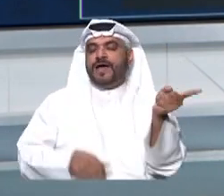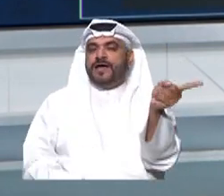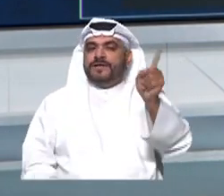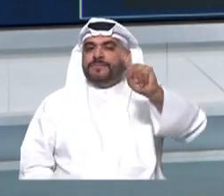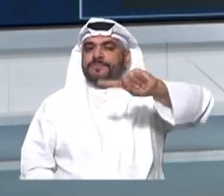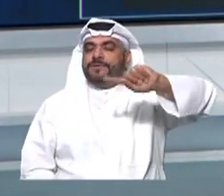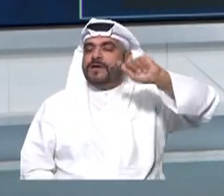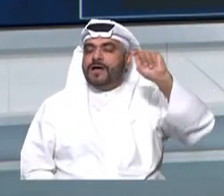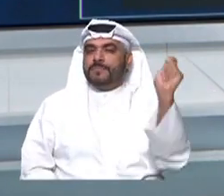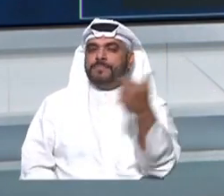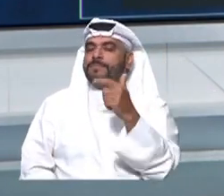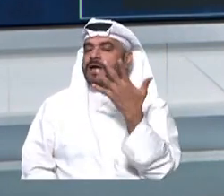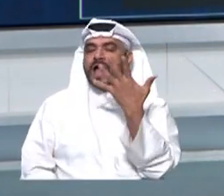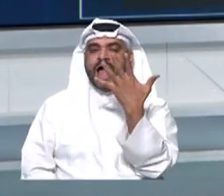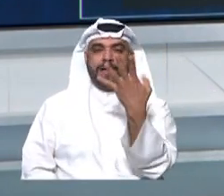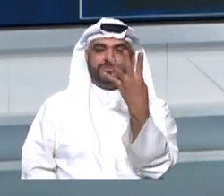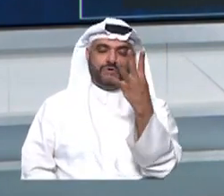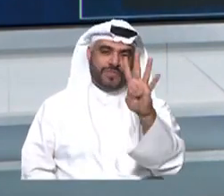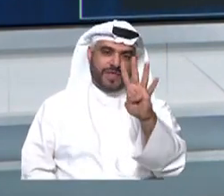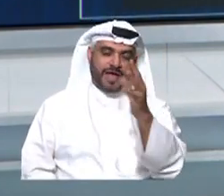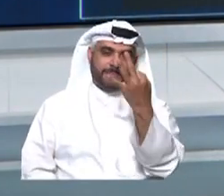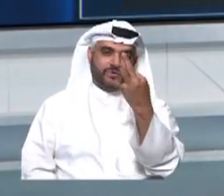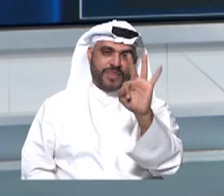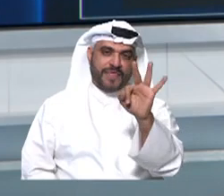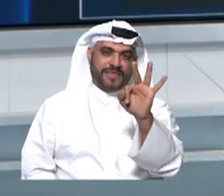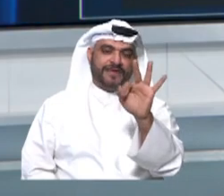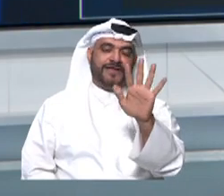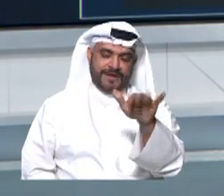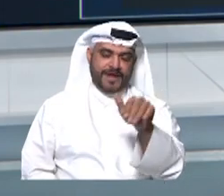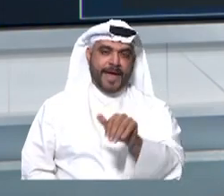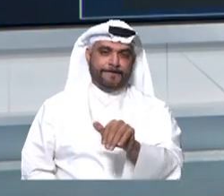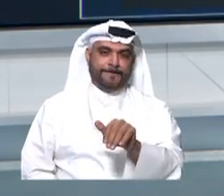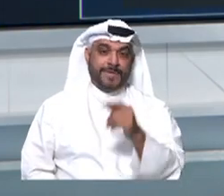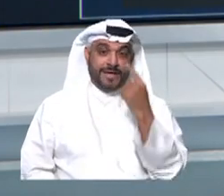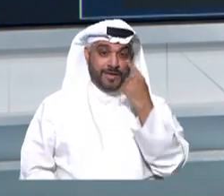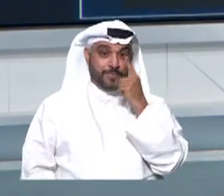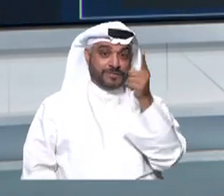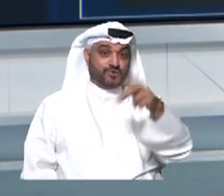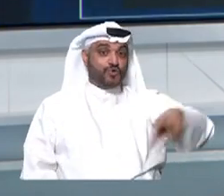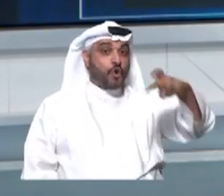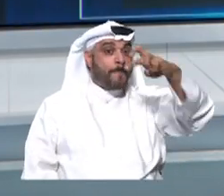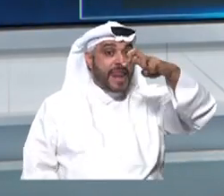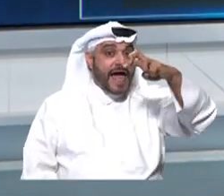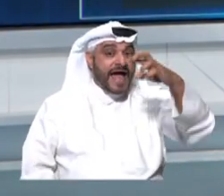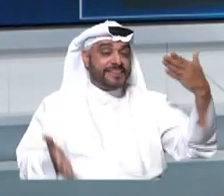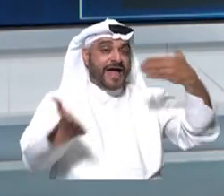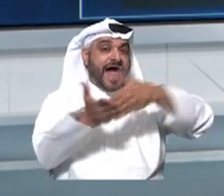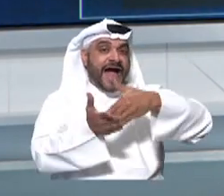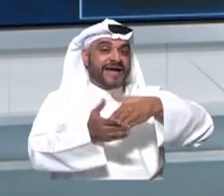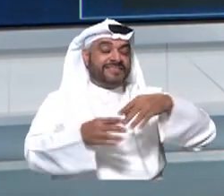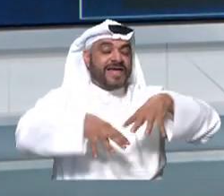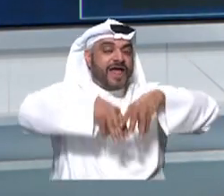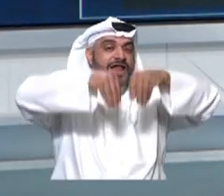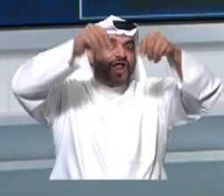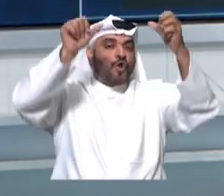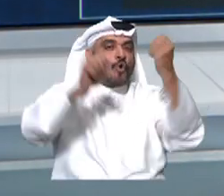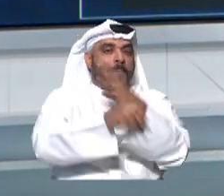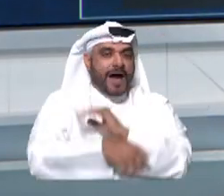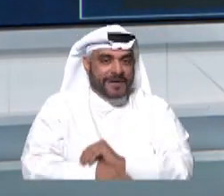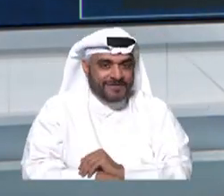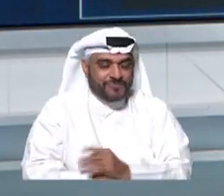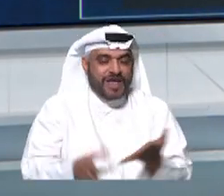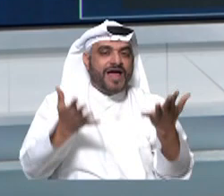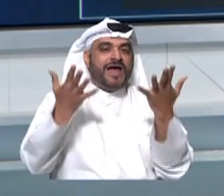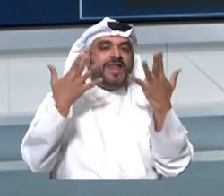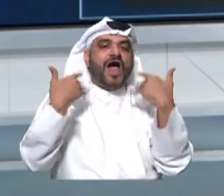35 كيلومتر في الساعة. أعزائي المشاهدين لا نزال في فترة السرايات والتقلبات الجوية السريعة والحادة من أمطار متفرقة قد تكون